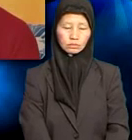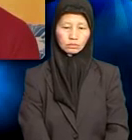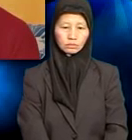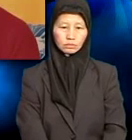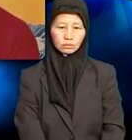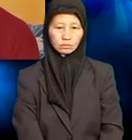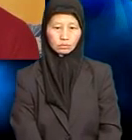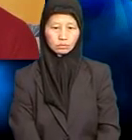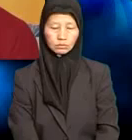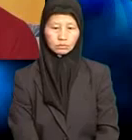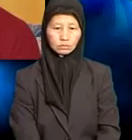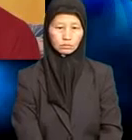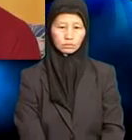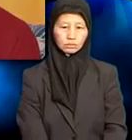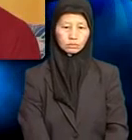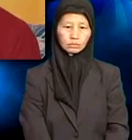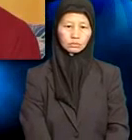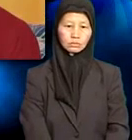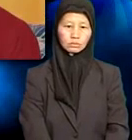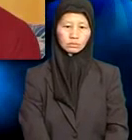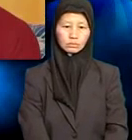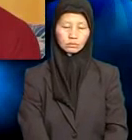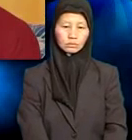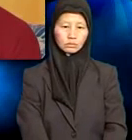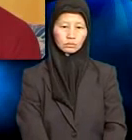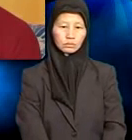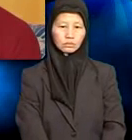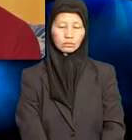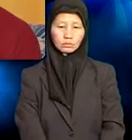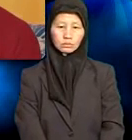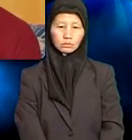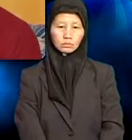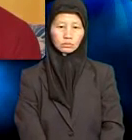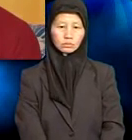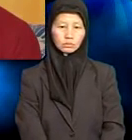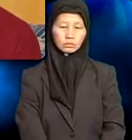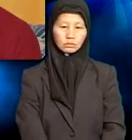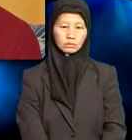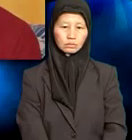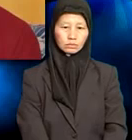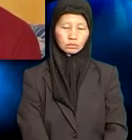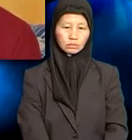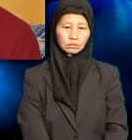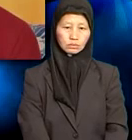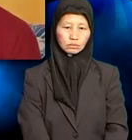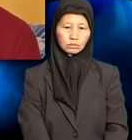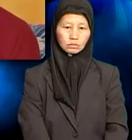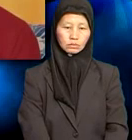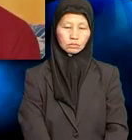siratal mustaqim. Siratal ladzina an'amta 'alaihim ghairil maghdubi 'alaihim